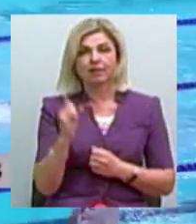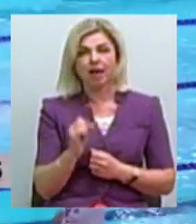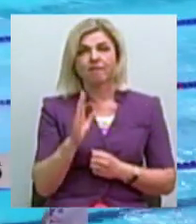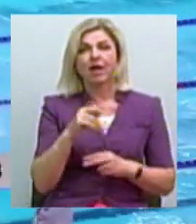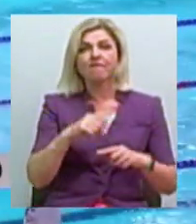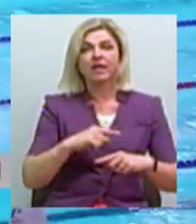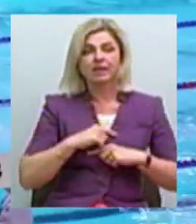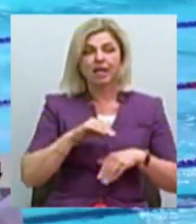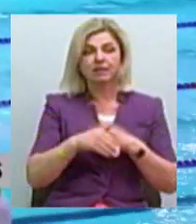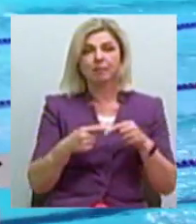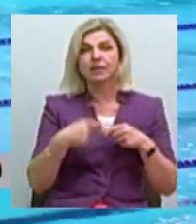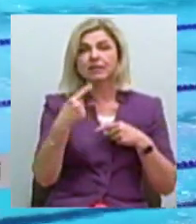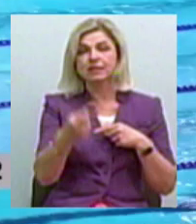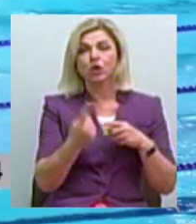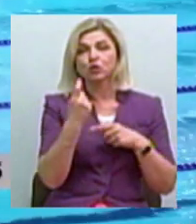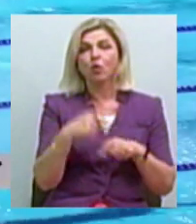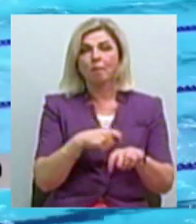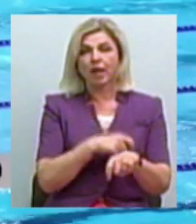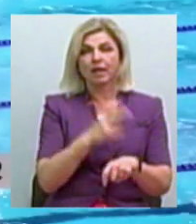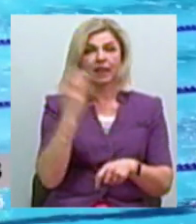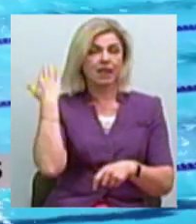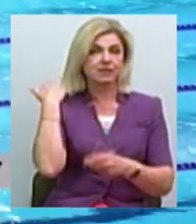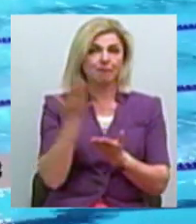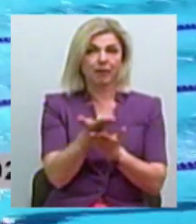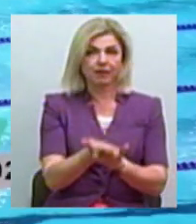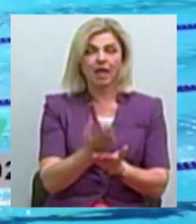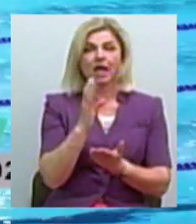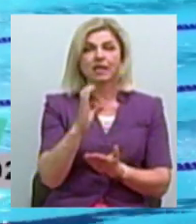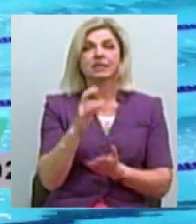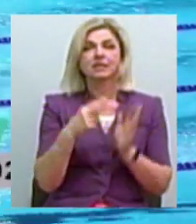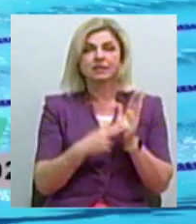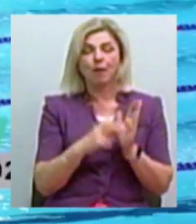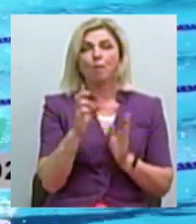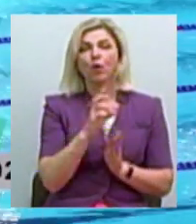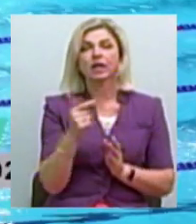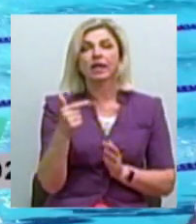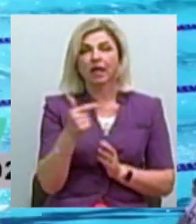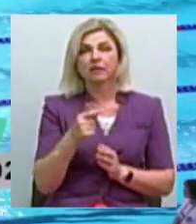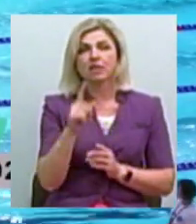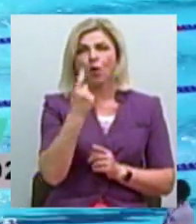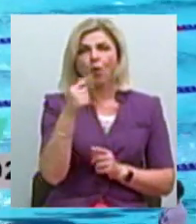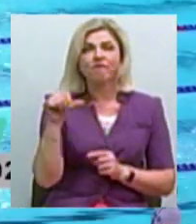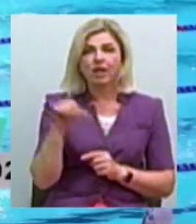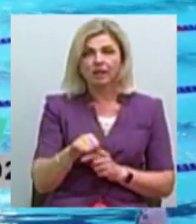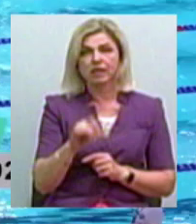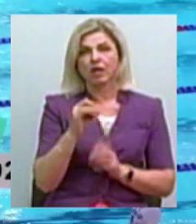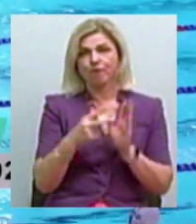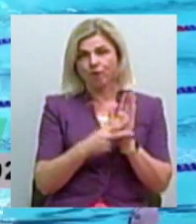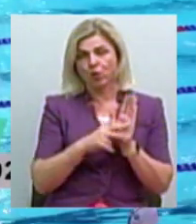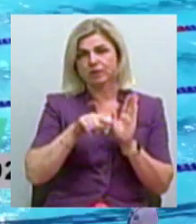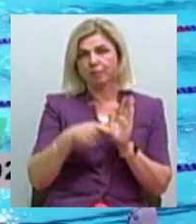запливі дистанцію в 100 метрів на спині в категорії С7 Богдан Гриненко проплив за